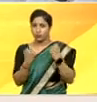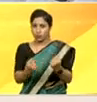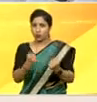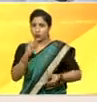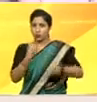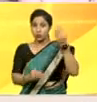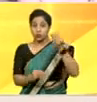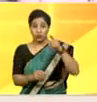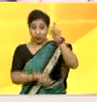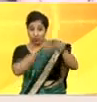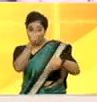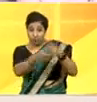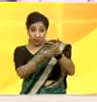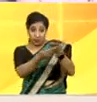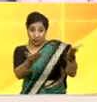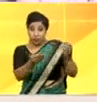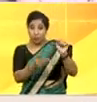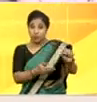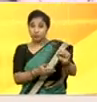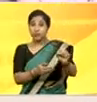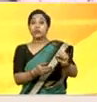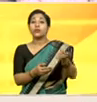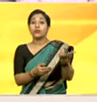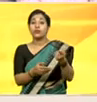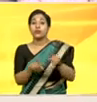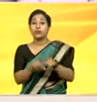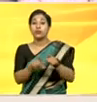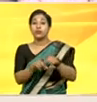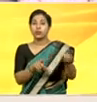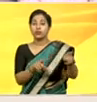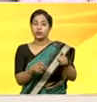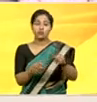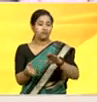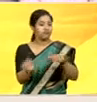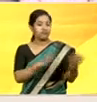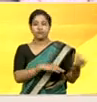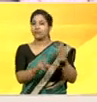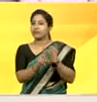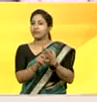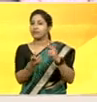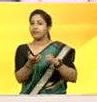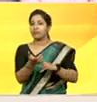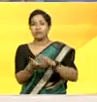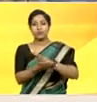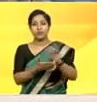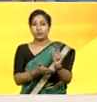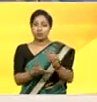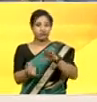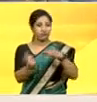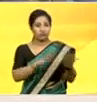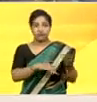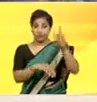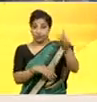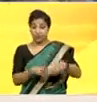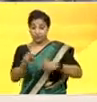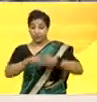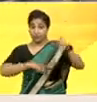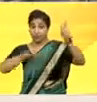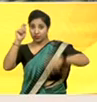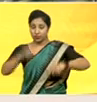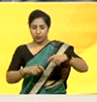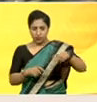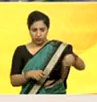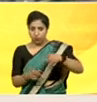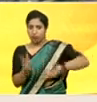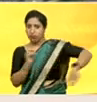वीर सिद्धो और कान्हू शहीद हो गए। झारखंड की भूमि के इन अमर सपूतों